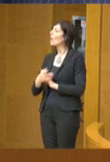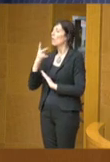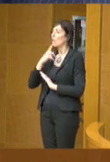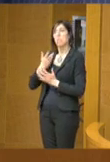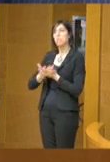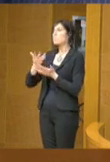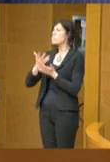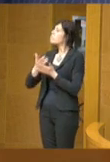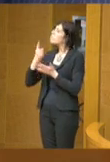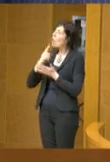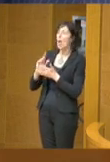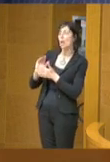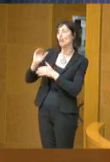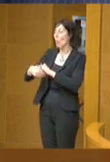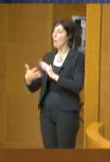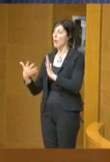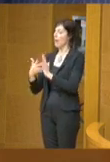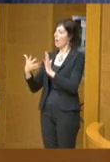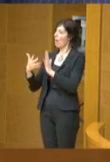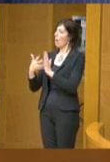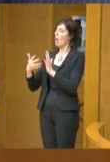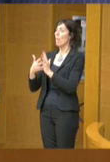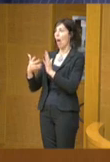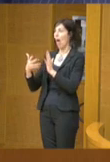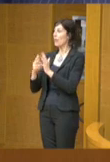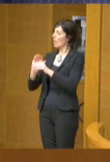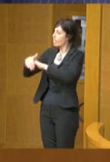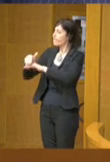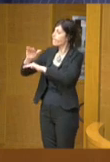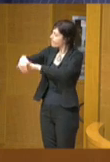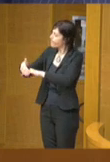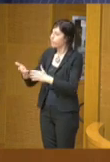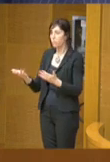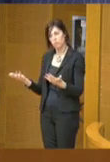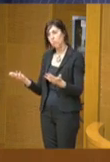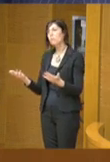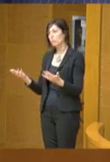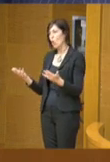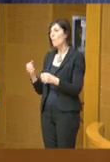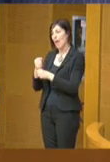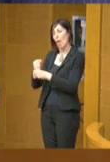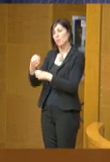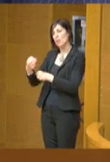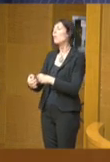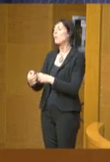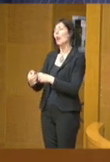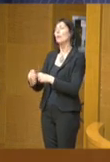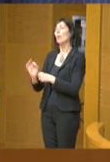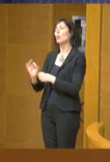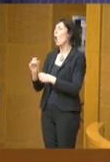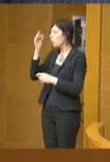il superamento delle barriere architettoniche, ma soprattutto hanno fatto proprio il principio che